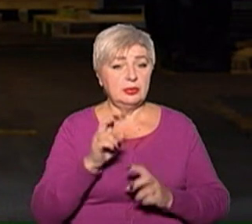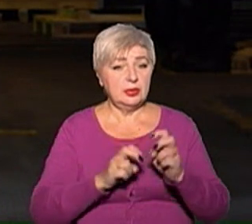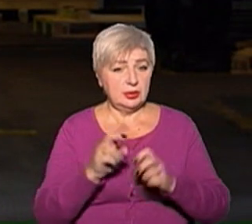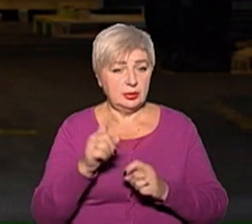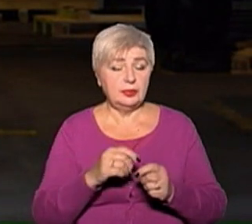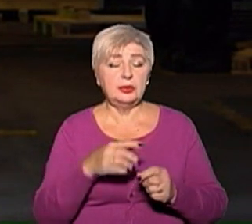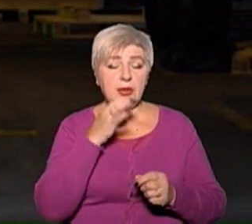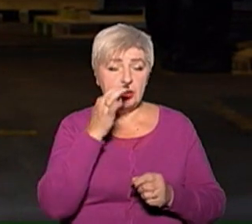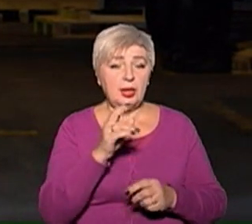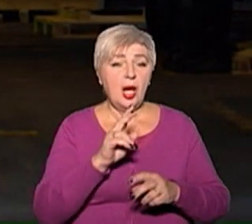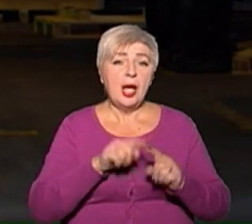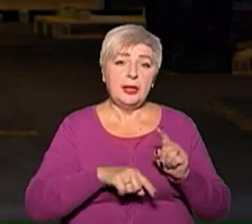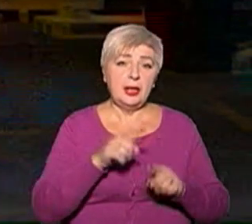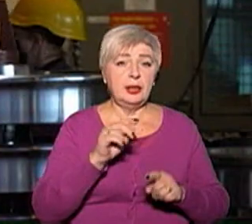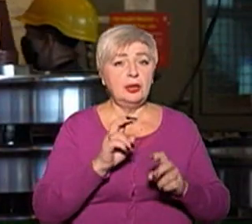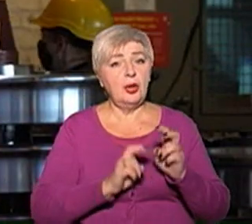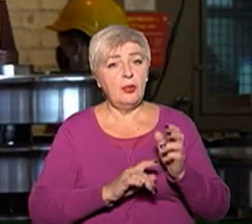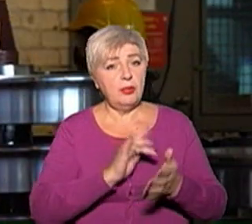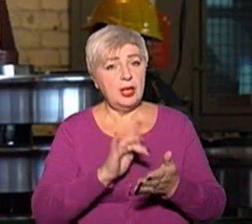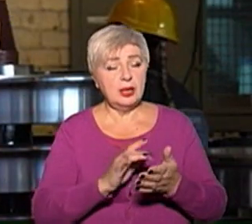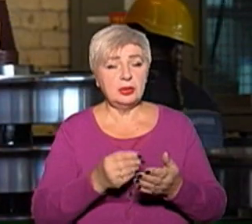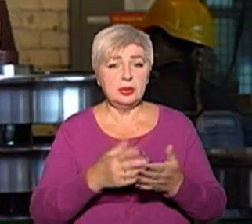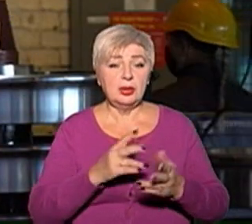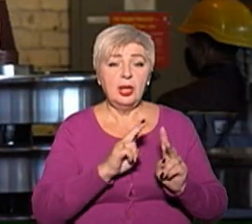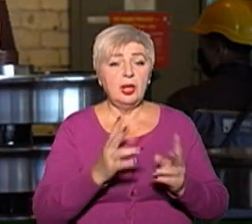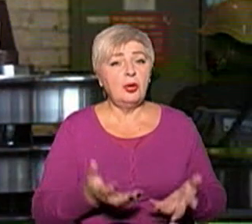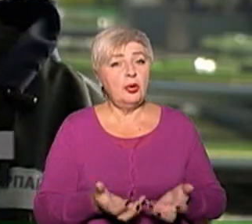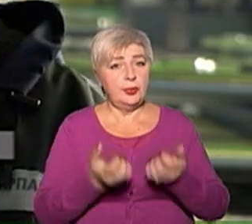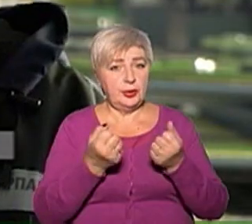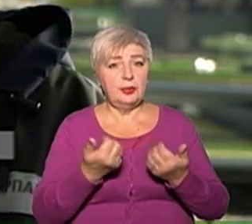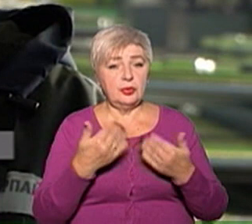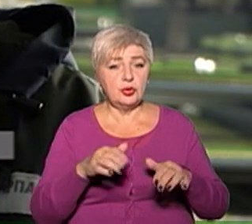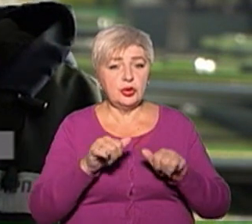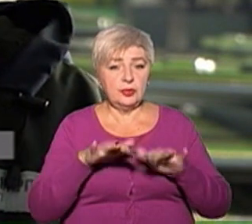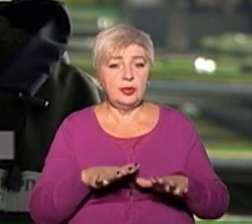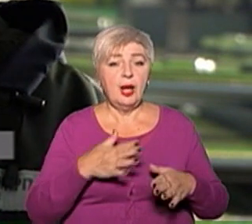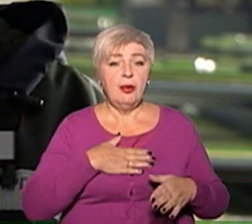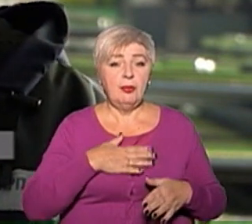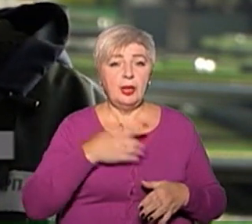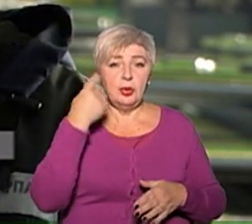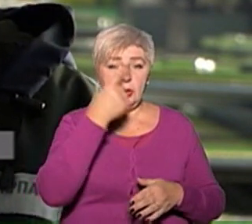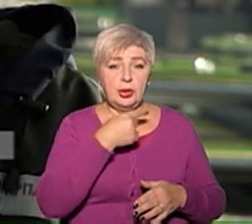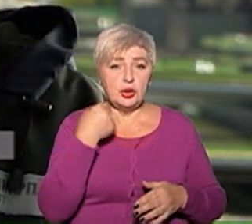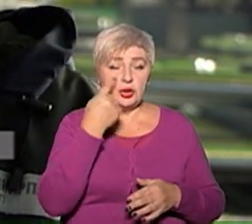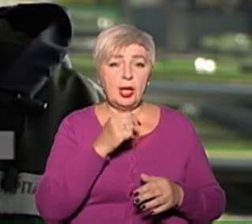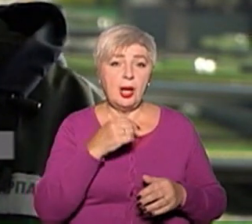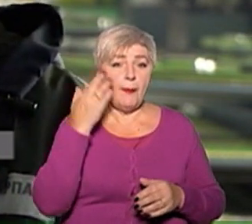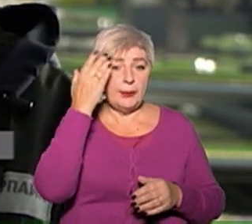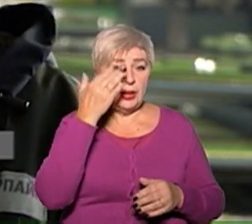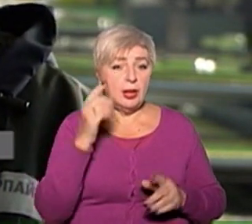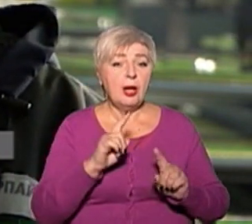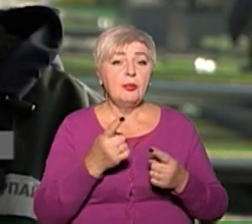рідне місто цінують і кого підтримувати на виборах уже вирішили. Моє личное мнение, почему мы должны